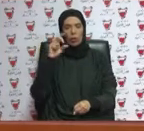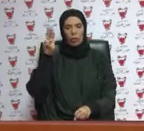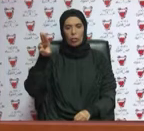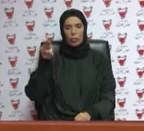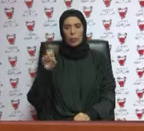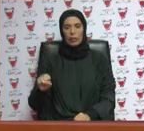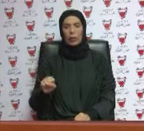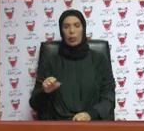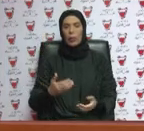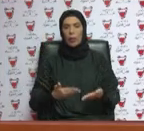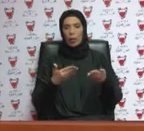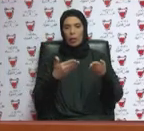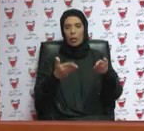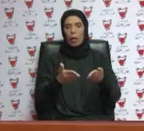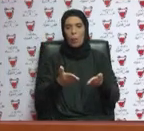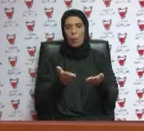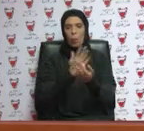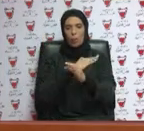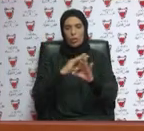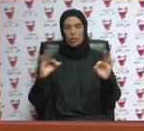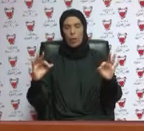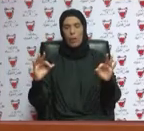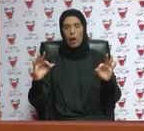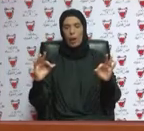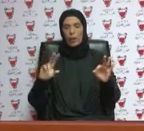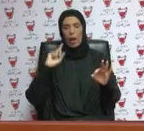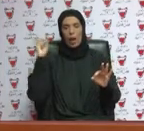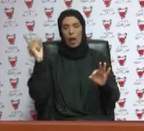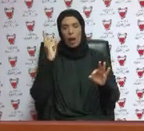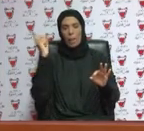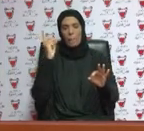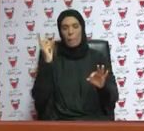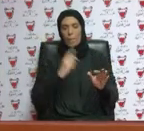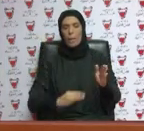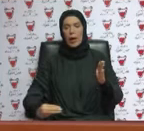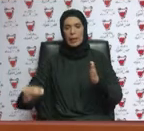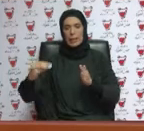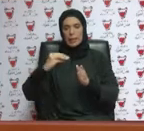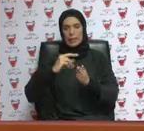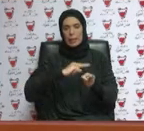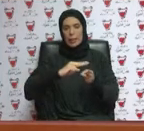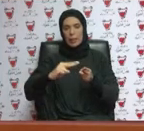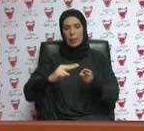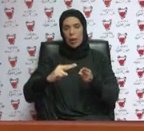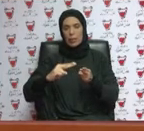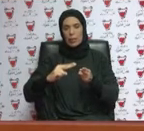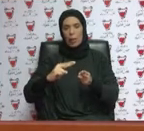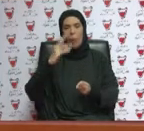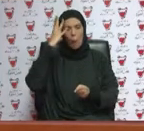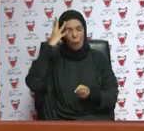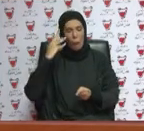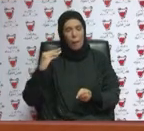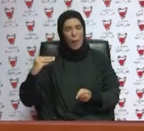في خدمة كل مجتمعات العالم لتعزيز السلام والتسامح والاندماج